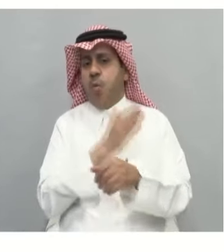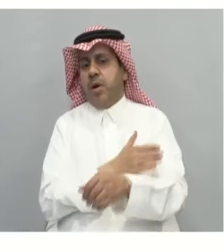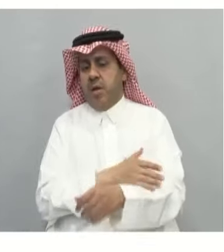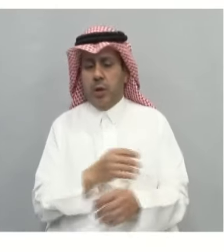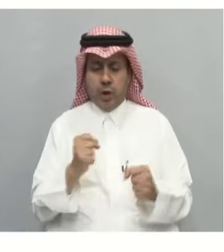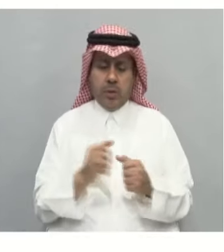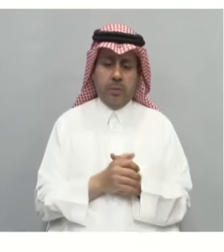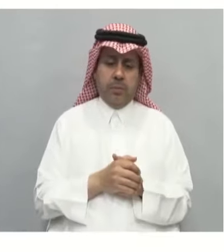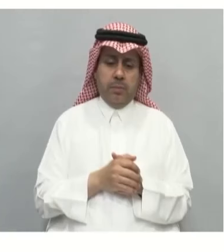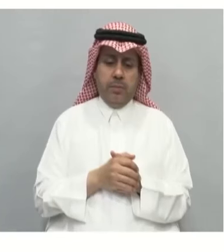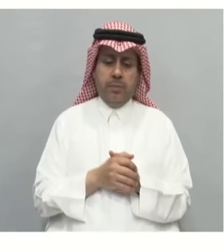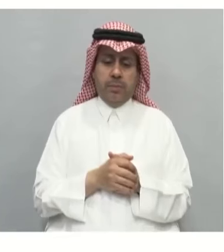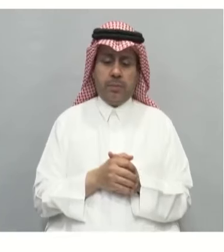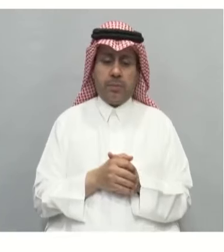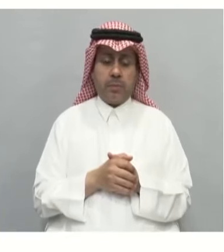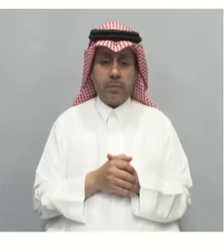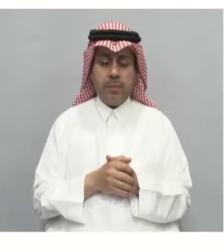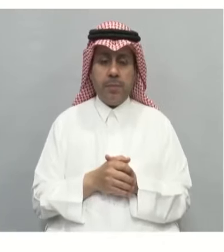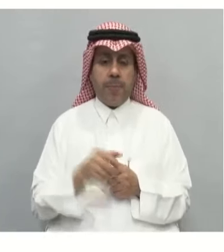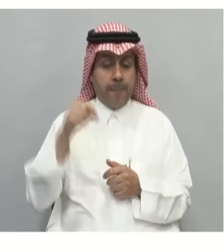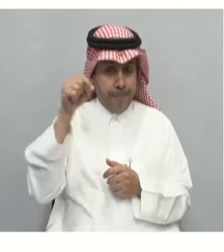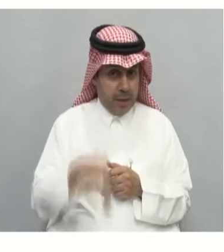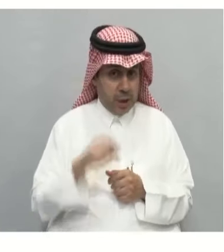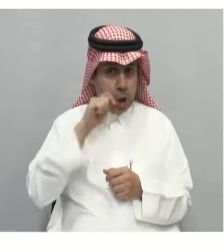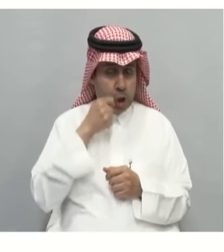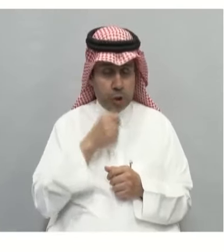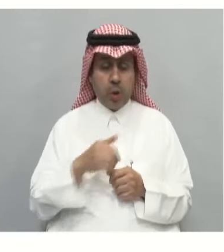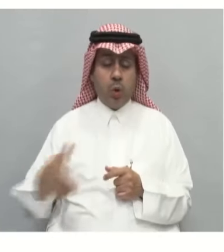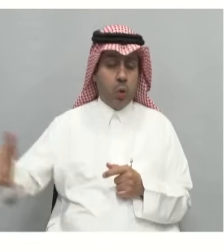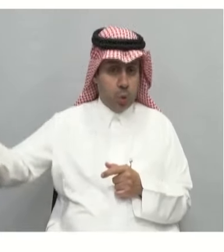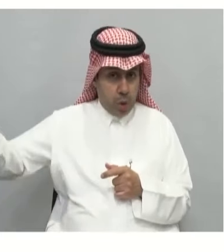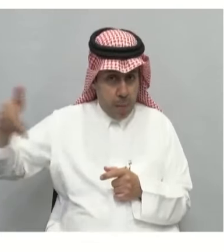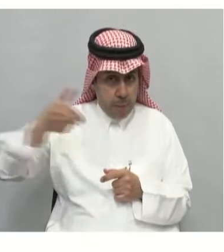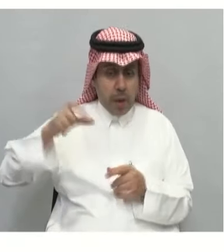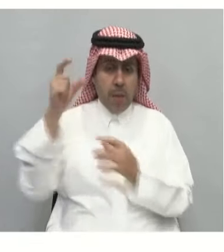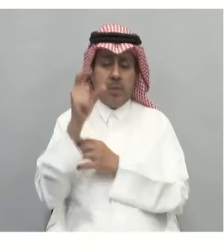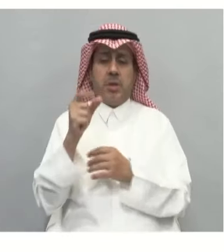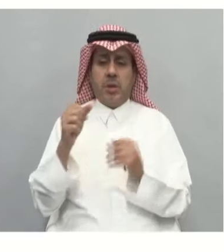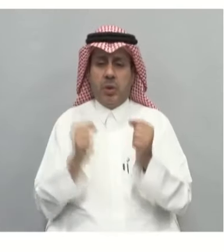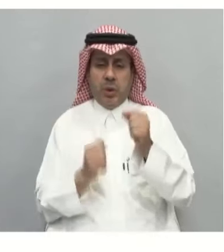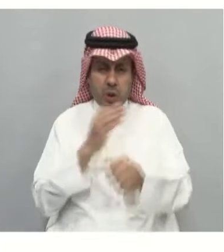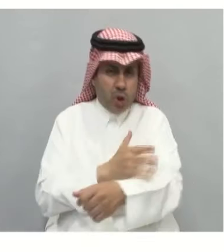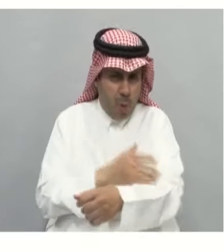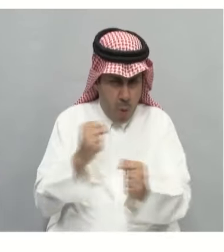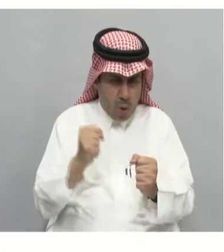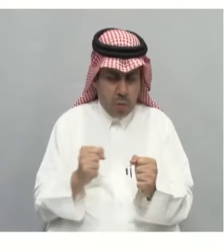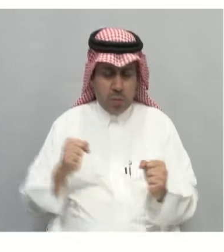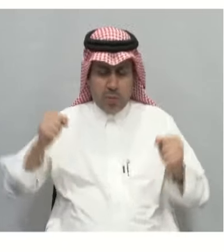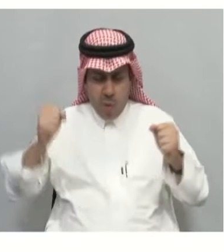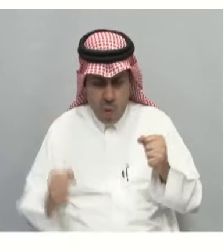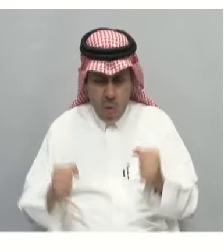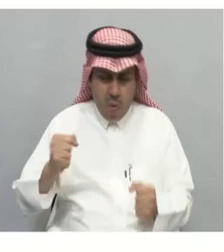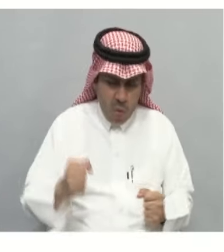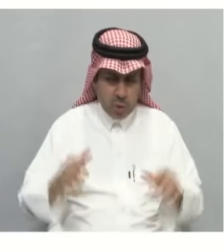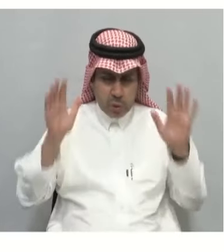فعنده العذر ولقد كان الرجل يؤتى به يهادى بين الرجلين حتى